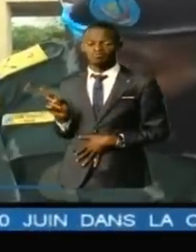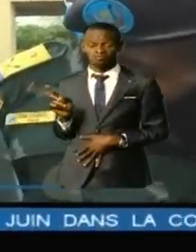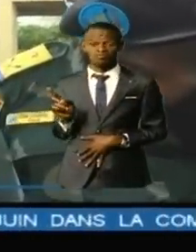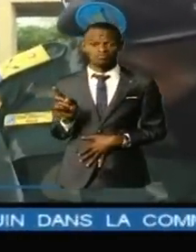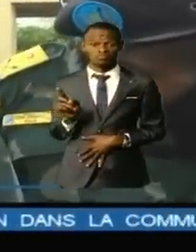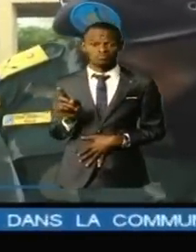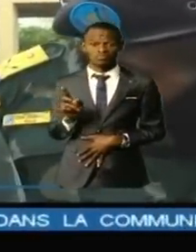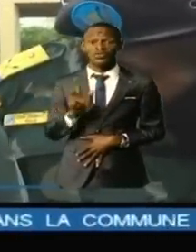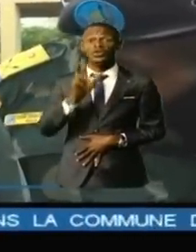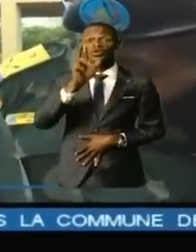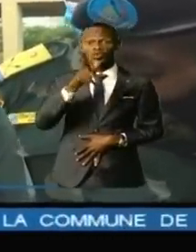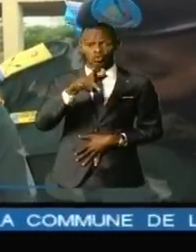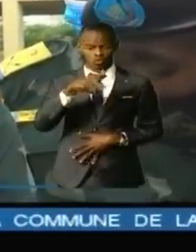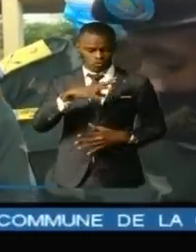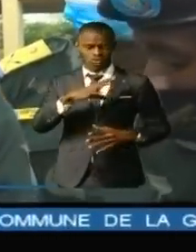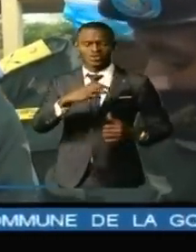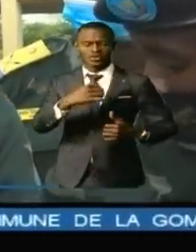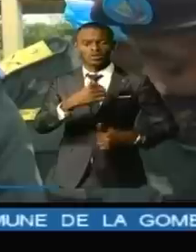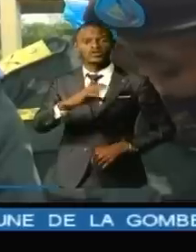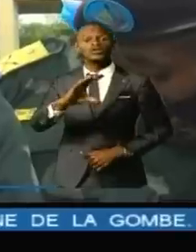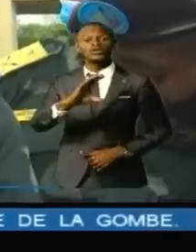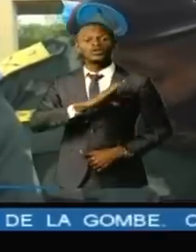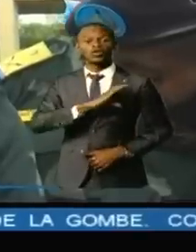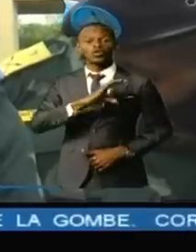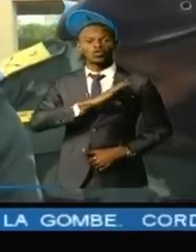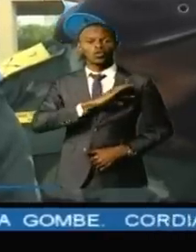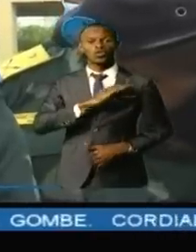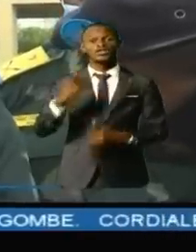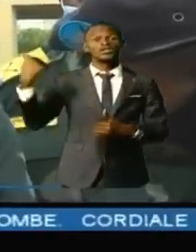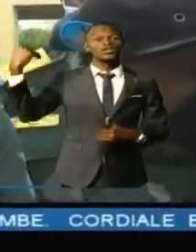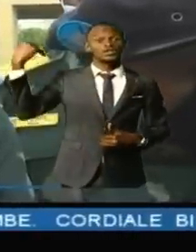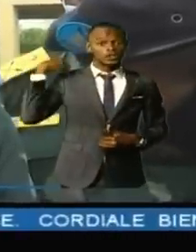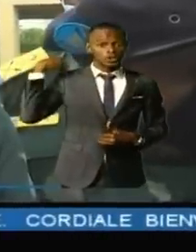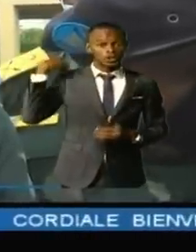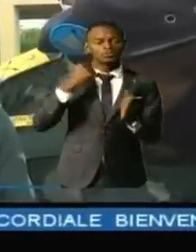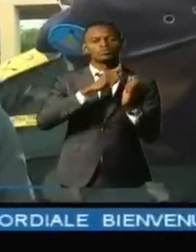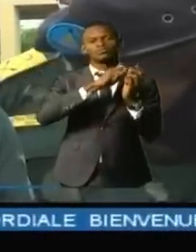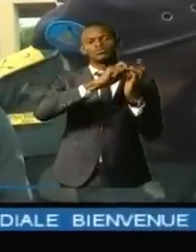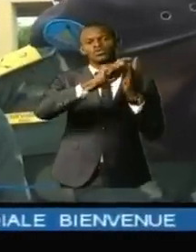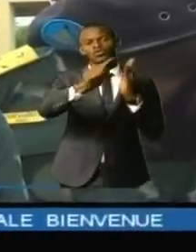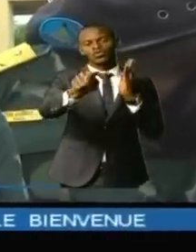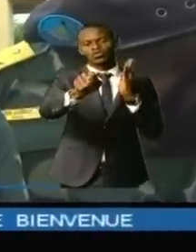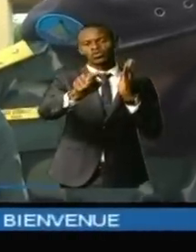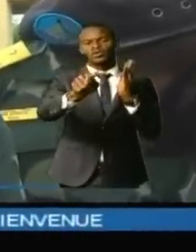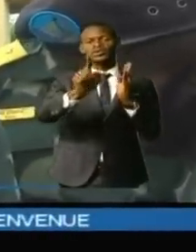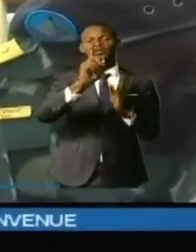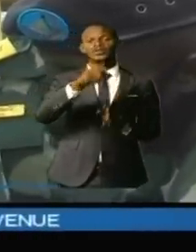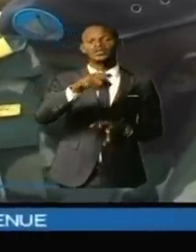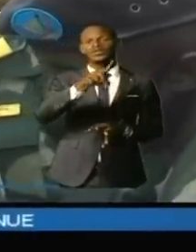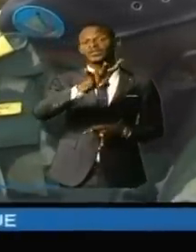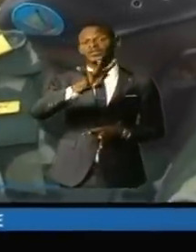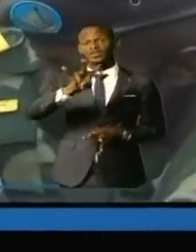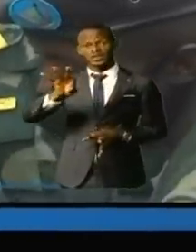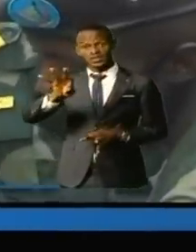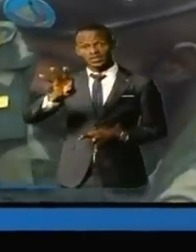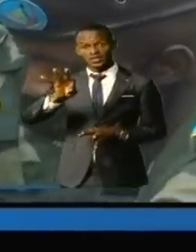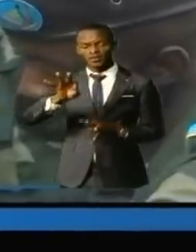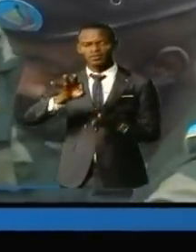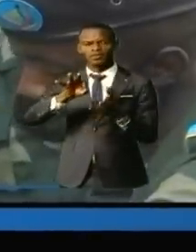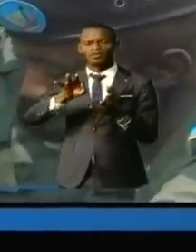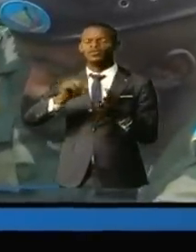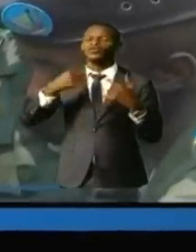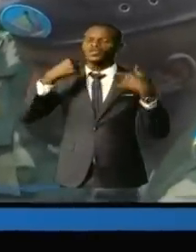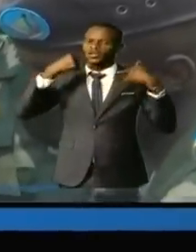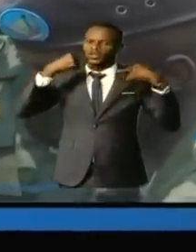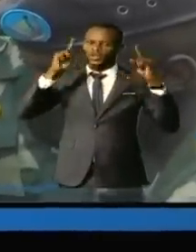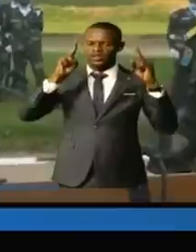centrafricains. À la 34e promotion ordinaire, 179 élèves officiers ont réussi et 25 ont